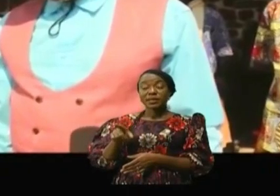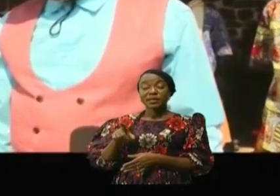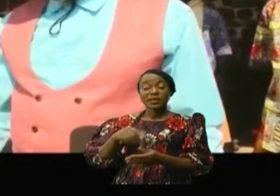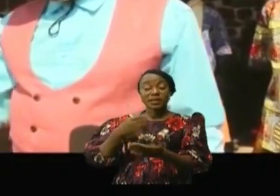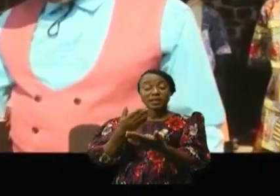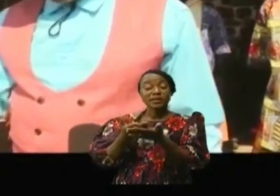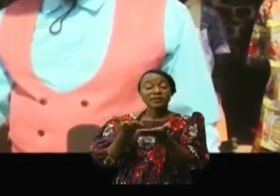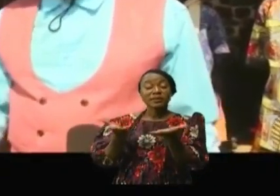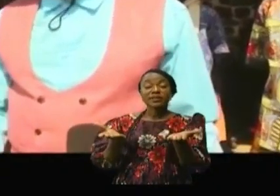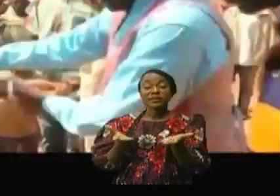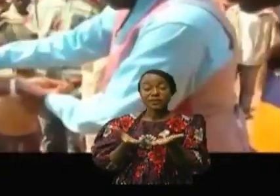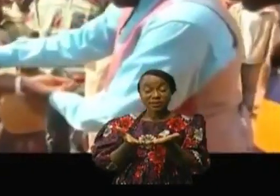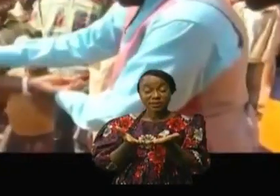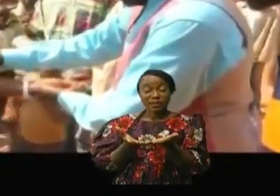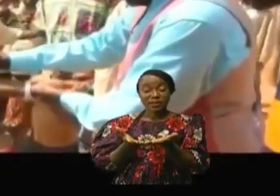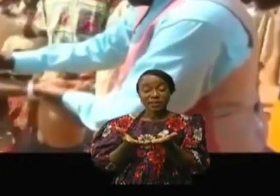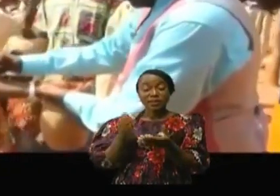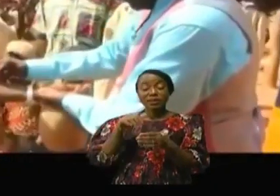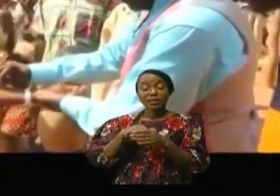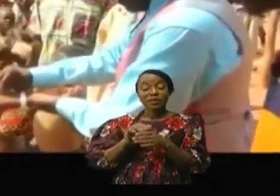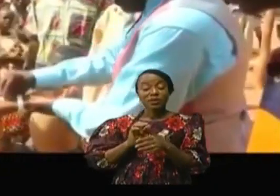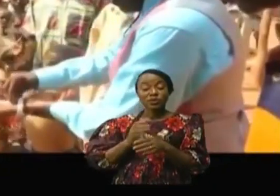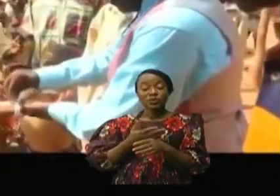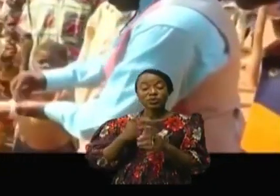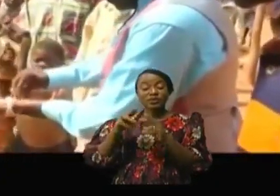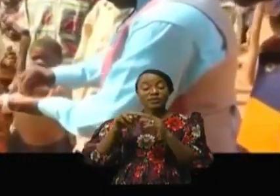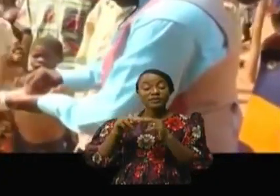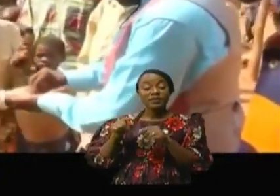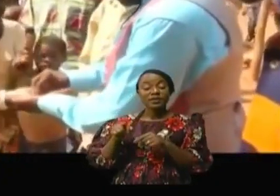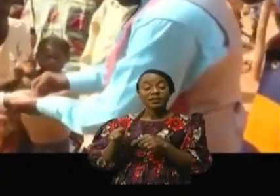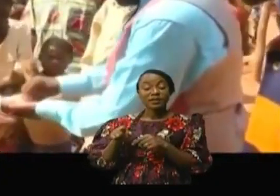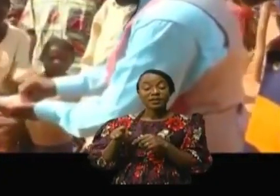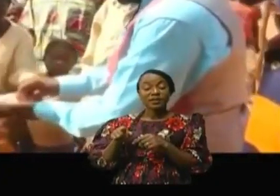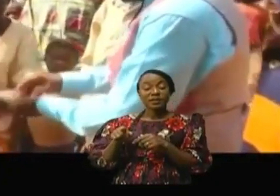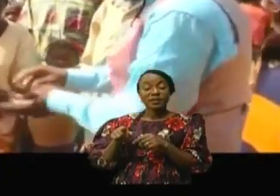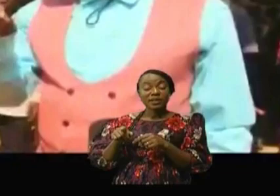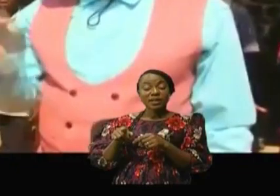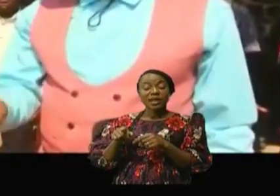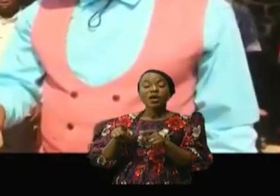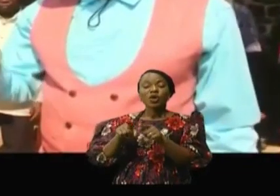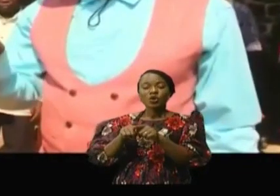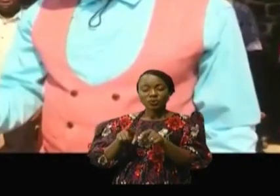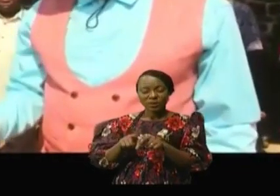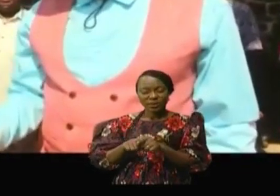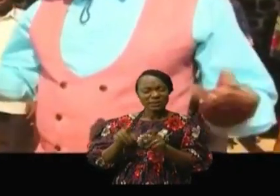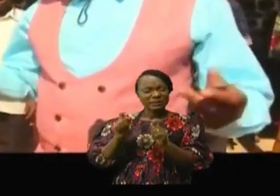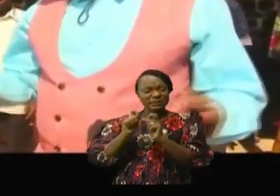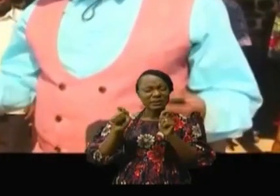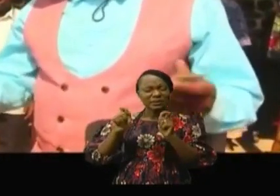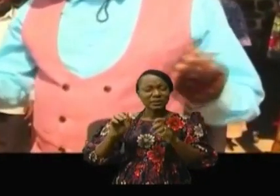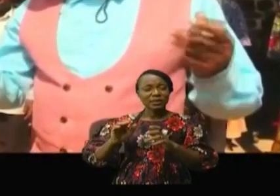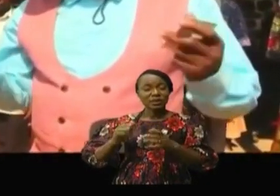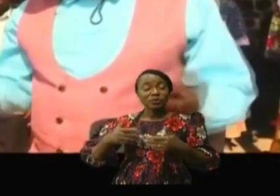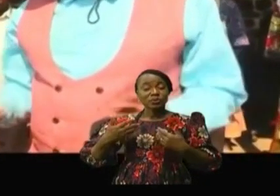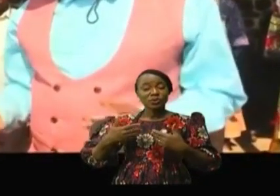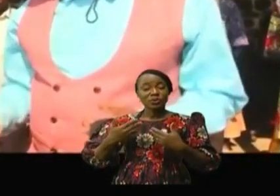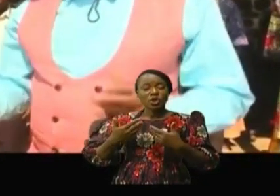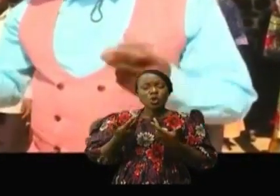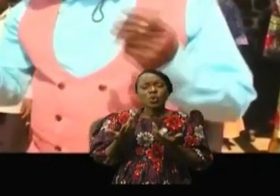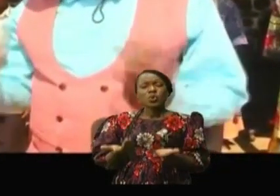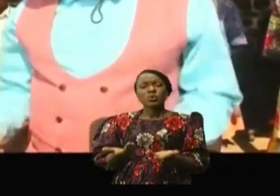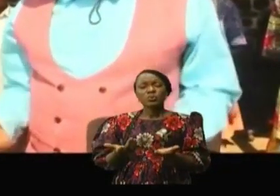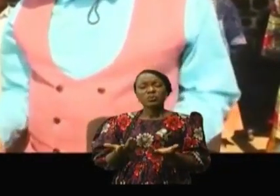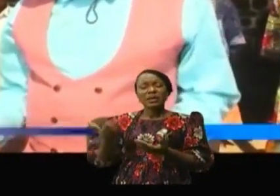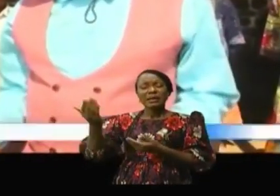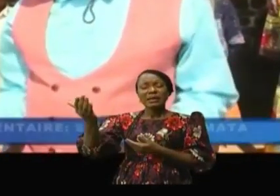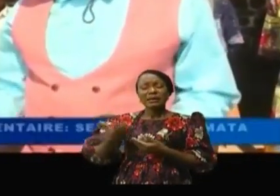d'arriver ici, vient de fouler ses pieds dans le chef-lieu de ma chefferie. Je suis très content, très ravi. Comment est-ce qu'elle est accueillie